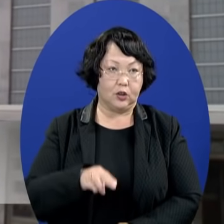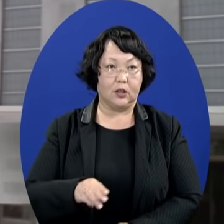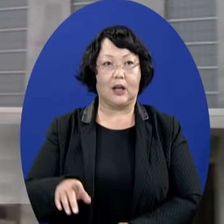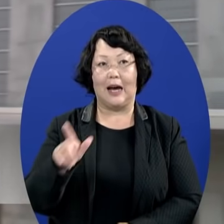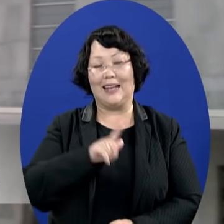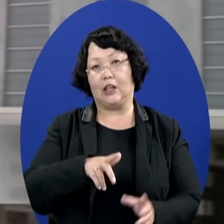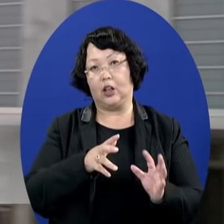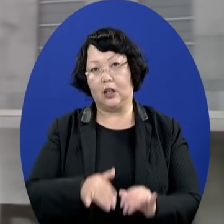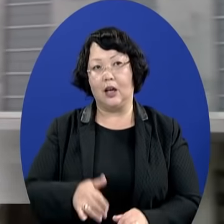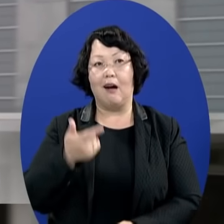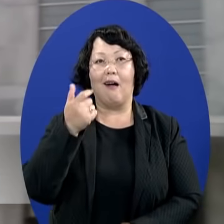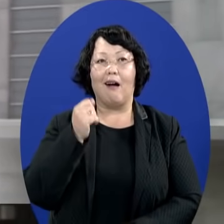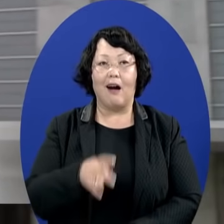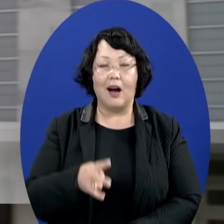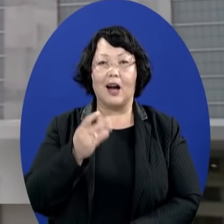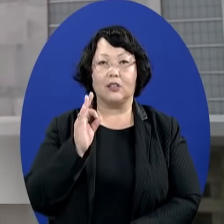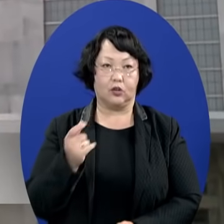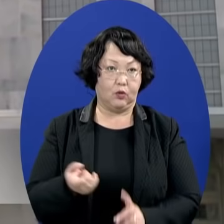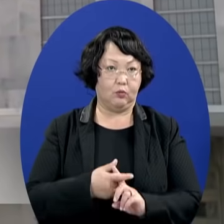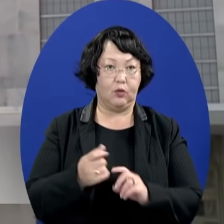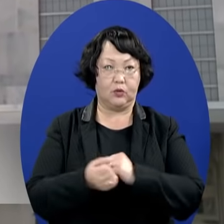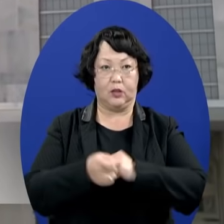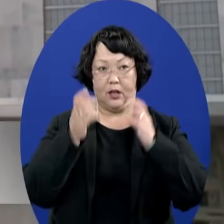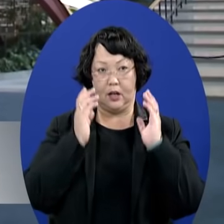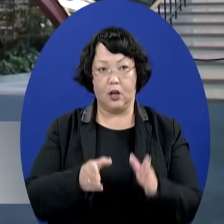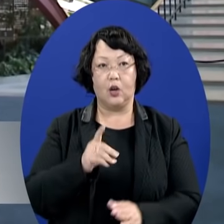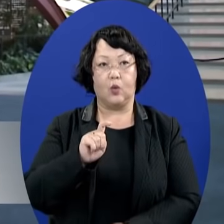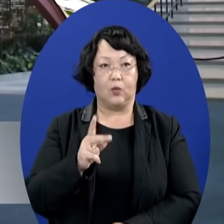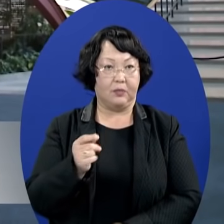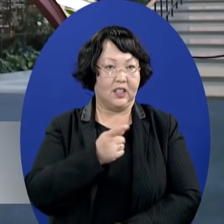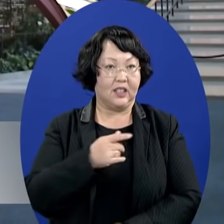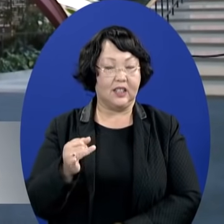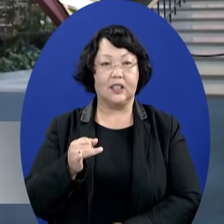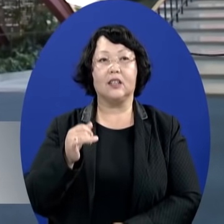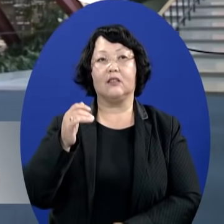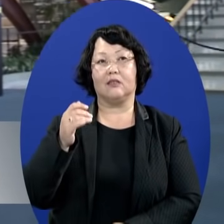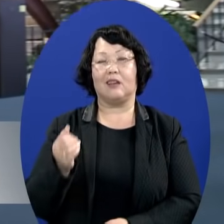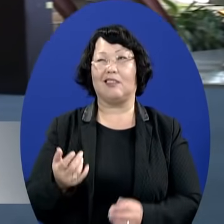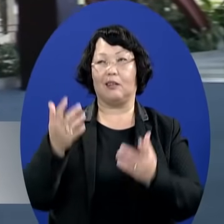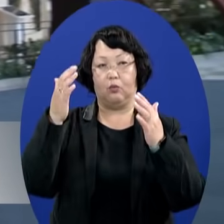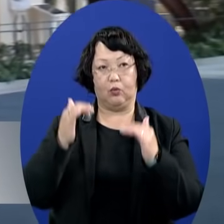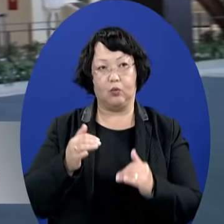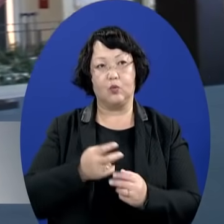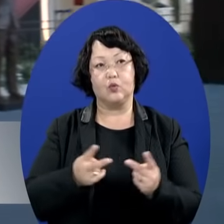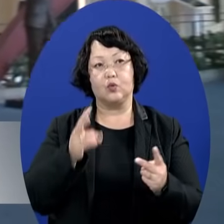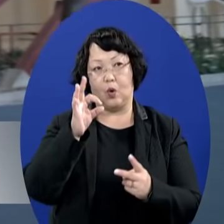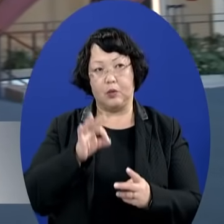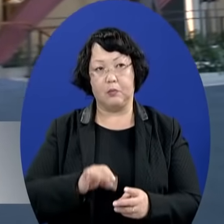доройтол, ганц ачхийн асуудалд онцгой анхаарал хандуулж байгаагийн хуваар хүлэмжийн хийн ялгарлыг бууруулахад оруулах үндэсний хувь